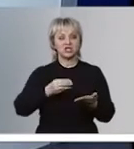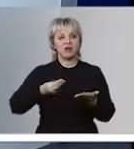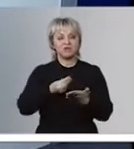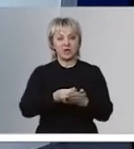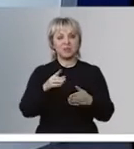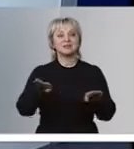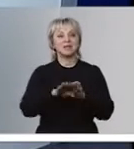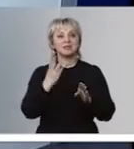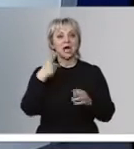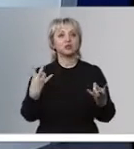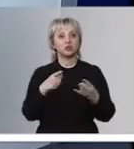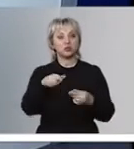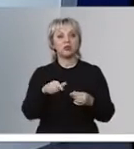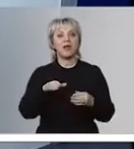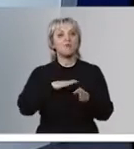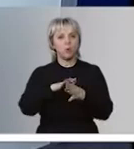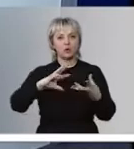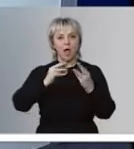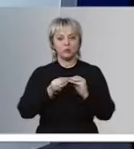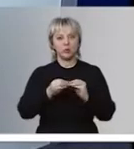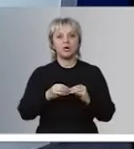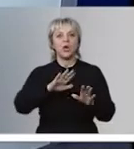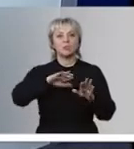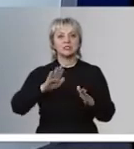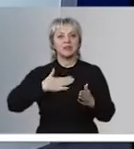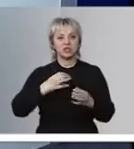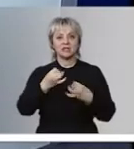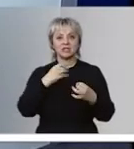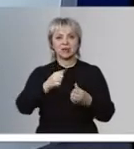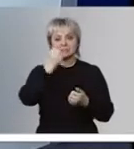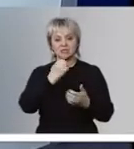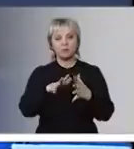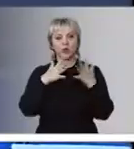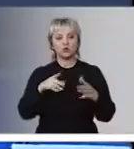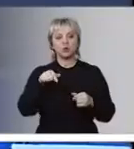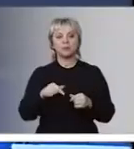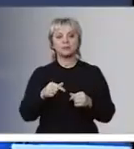выплаты тогда, когда нужно и в полном объеме после нашего разговора. Спасибо большое.